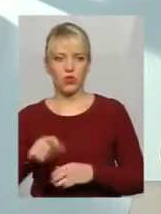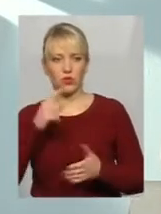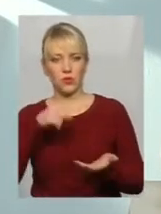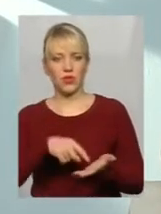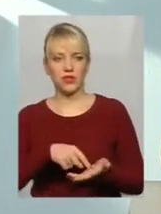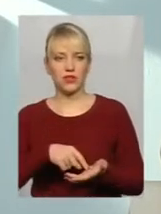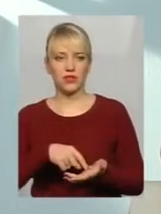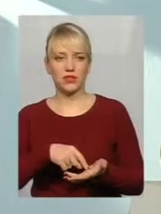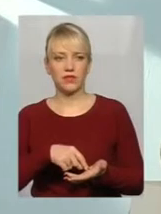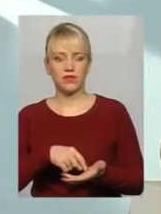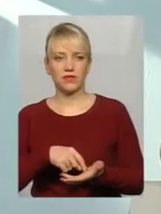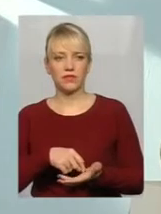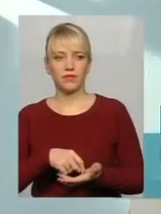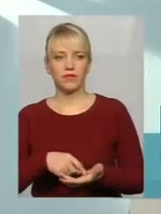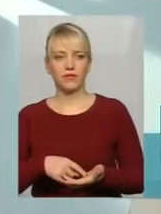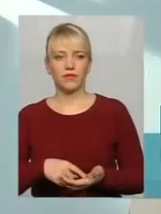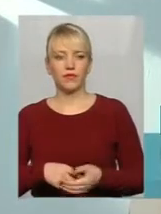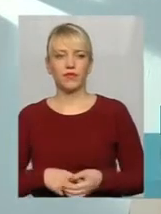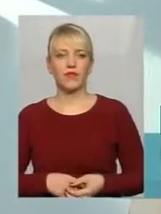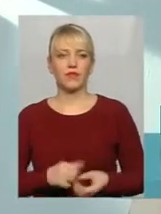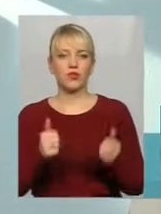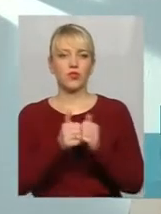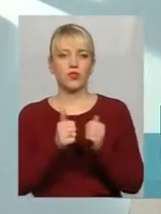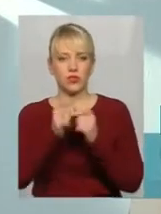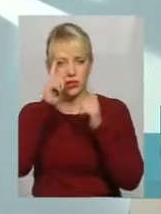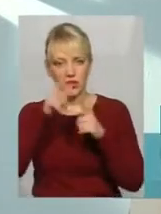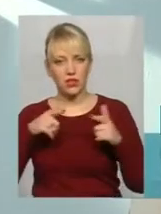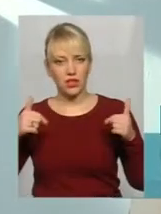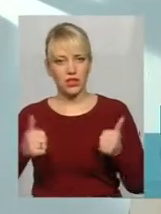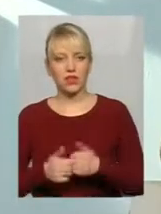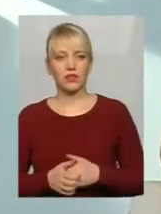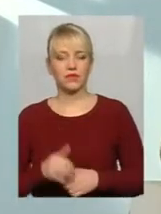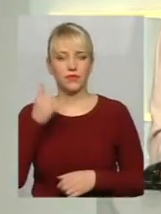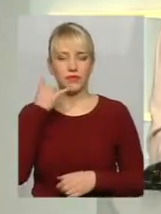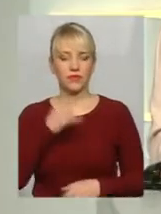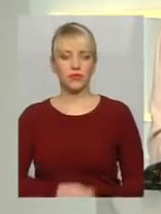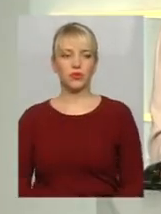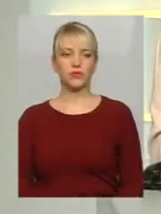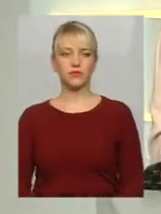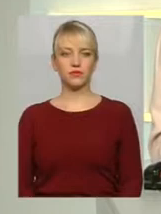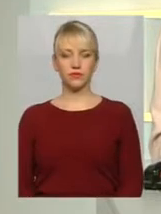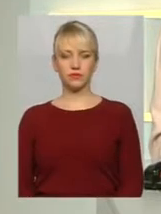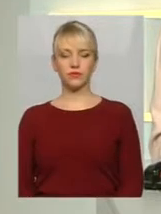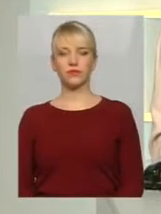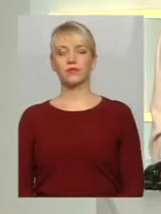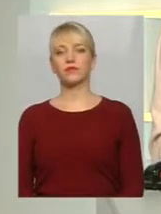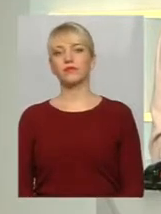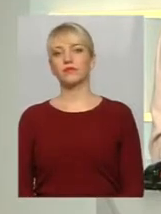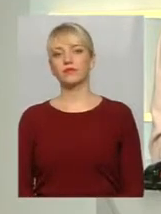опинитися в одній з сусідніх країн. Угу. Ну, ще один дзвіночок. Добрий вечір.